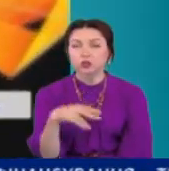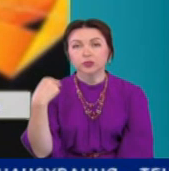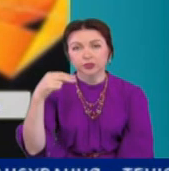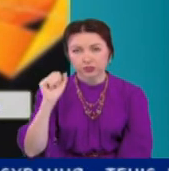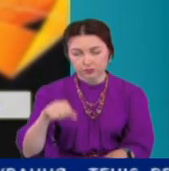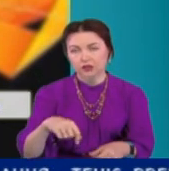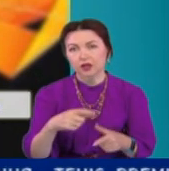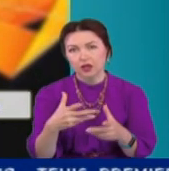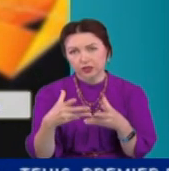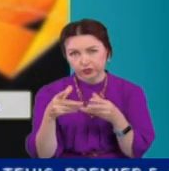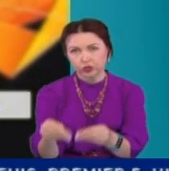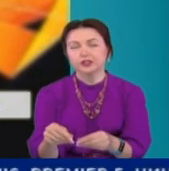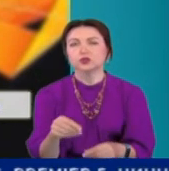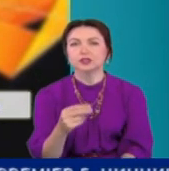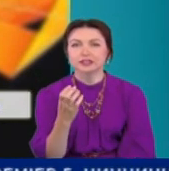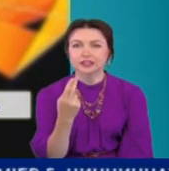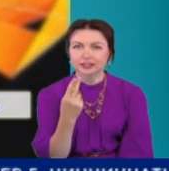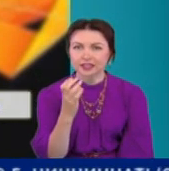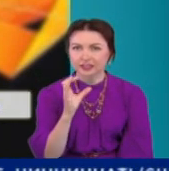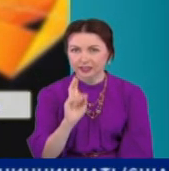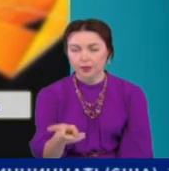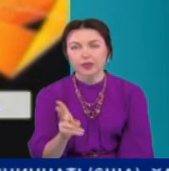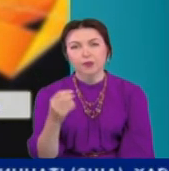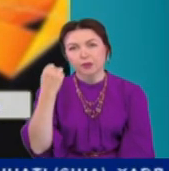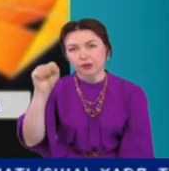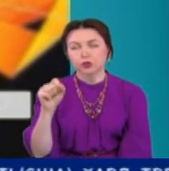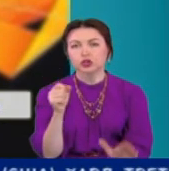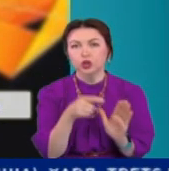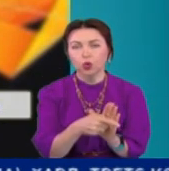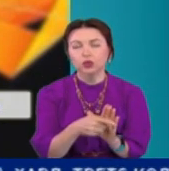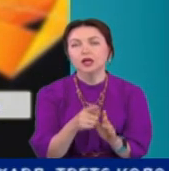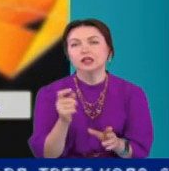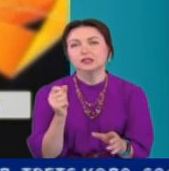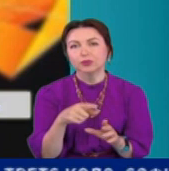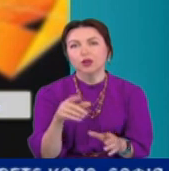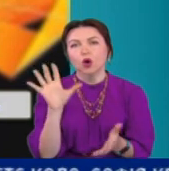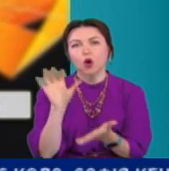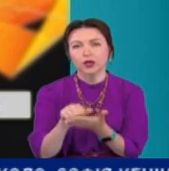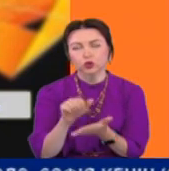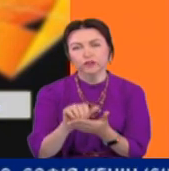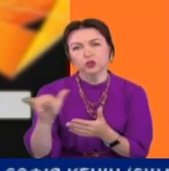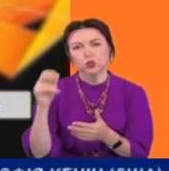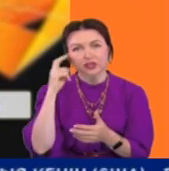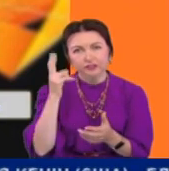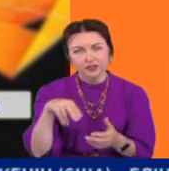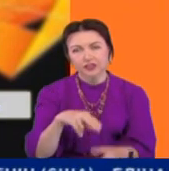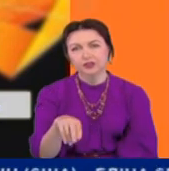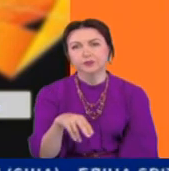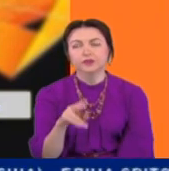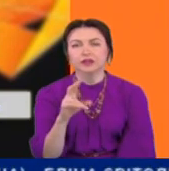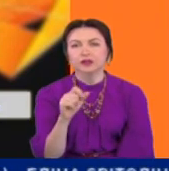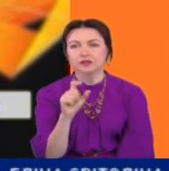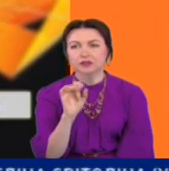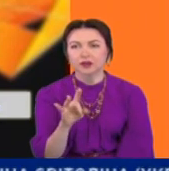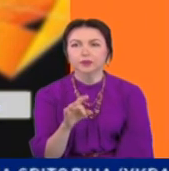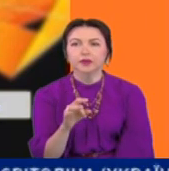дотиснути софіївський ЦСКА. Переможний гол під завісу матчу забив орендований у київського «Динамо» Назарій Русин. А ось